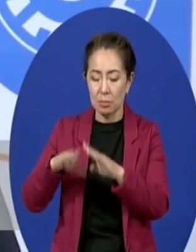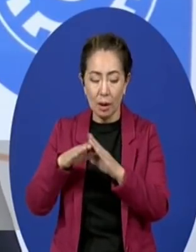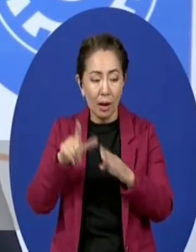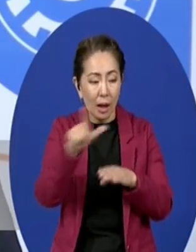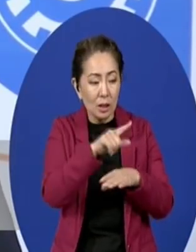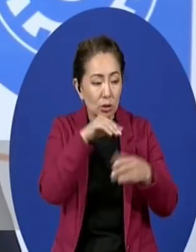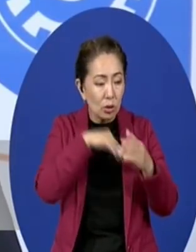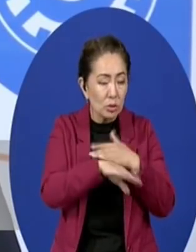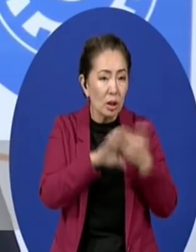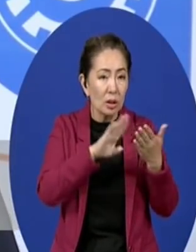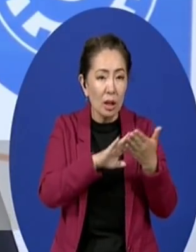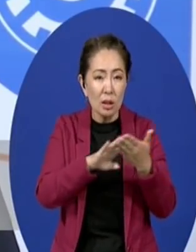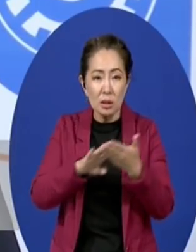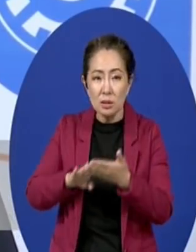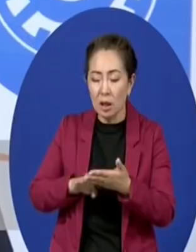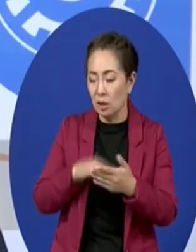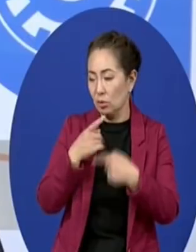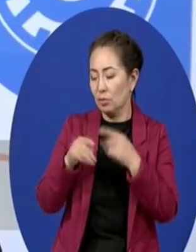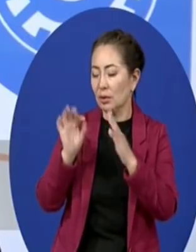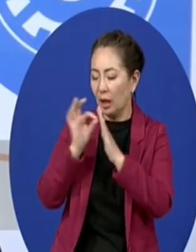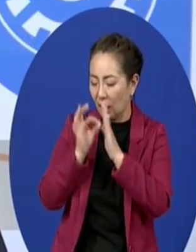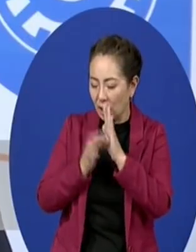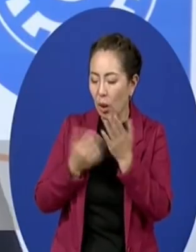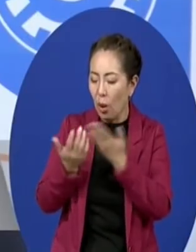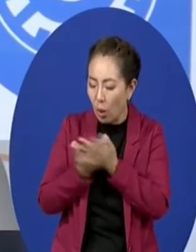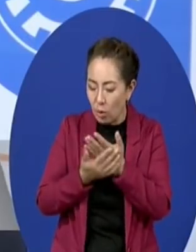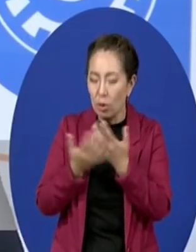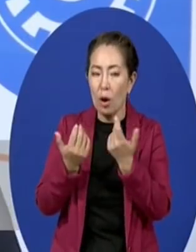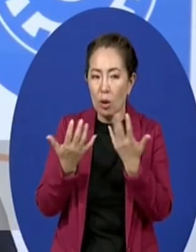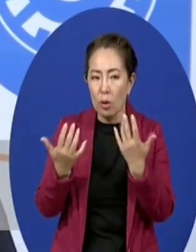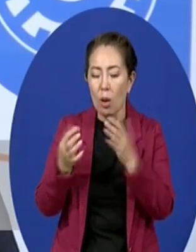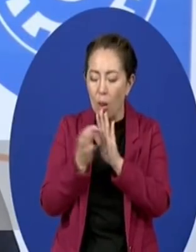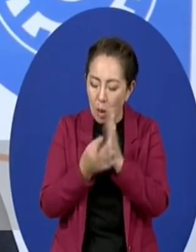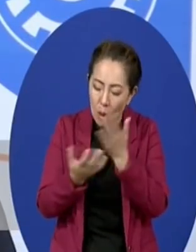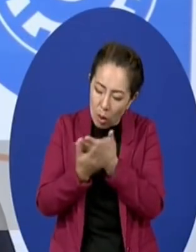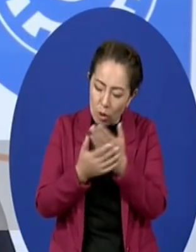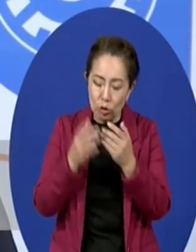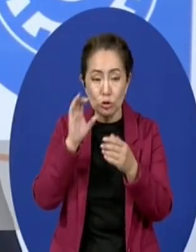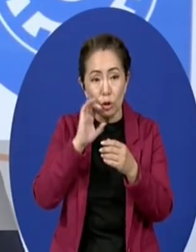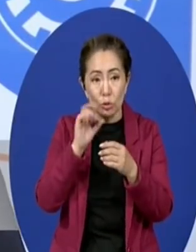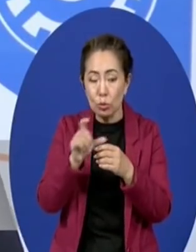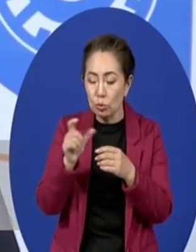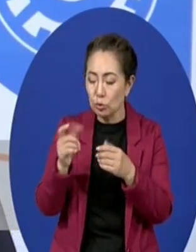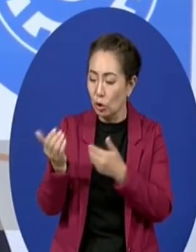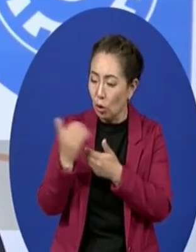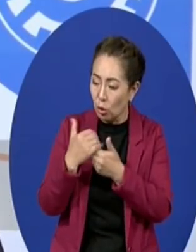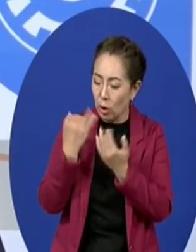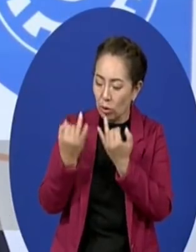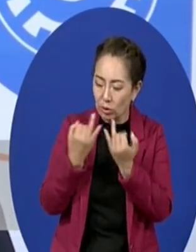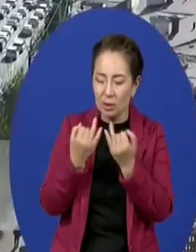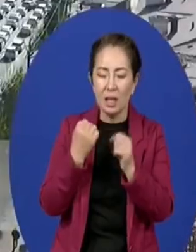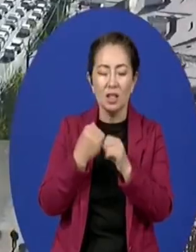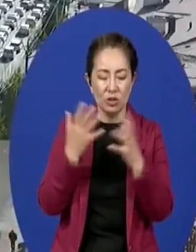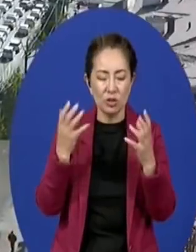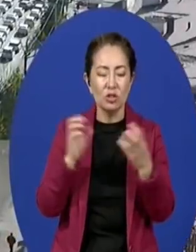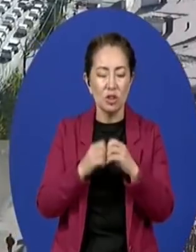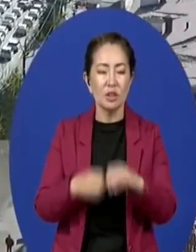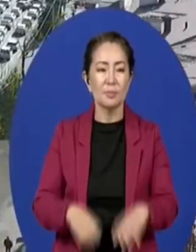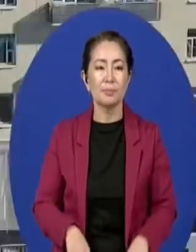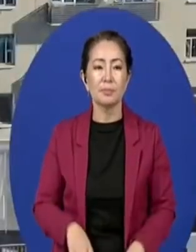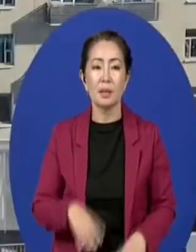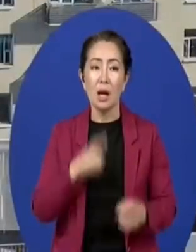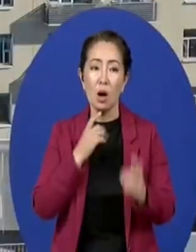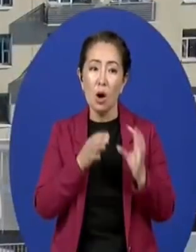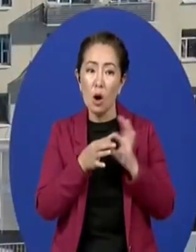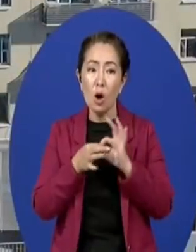нь танилцж байна. Тэгээ цаашаагаа бид бас хилцүүлгүүд олон нийтийн сонирхогч талууд хэрэгжлийн улсуудыг оролцуулж нэлээ ажиллана.